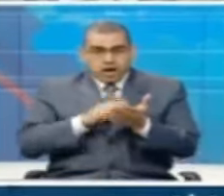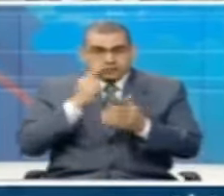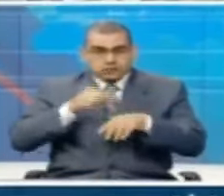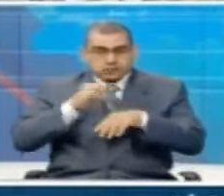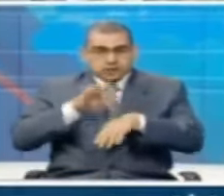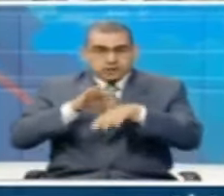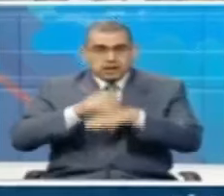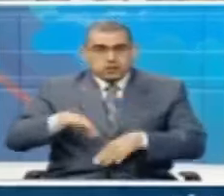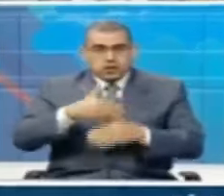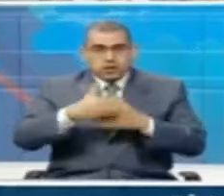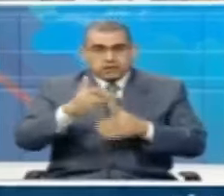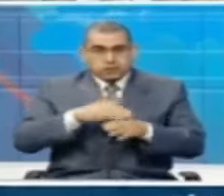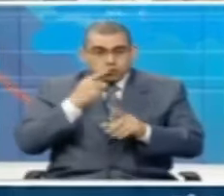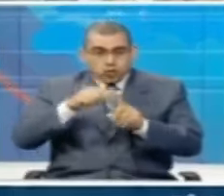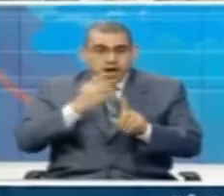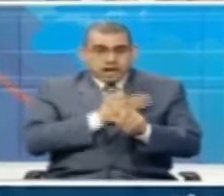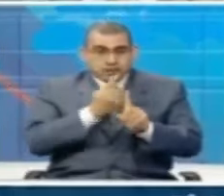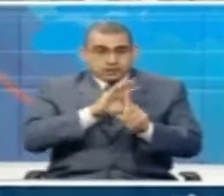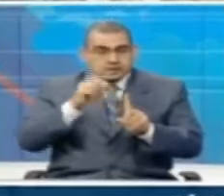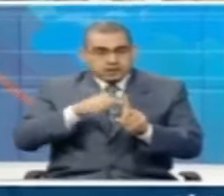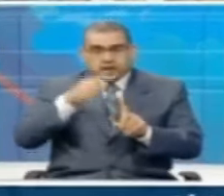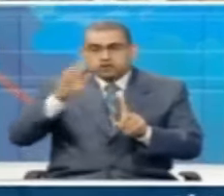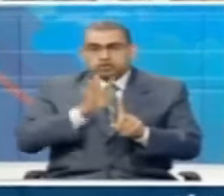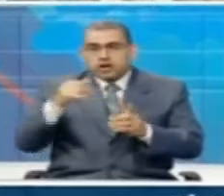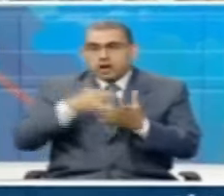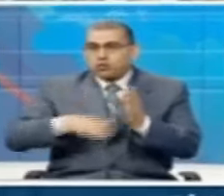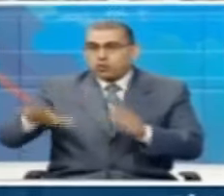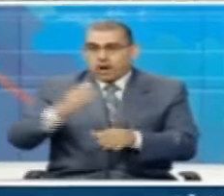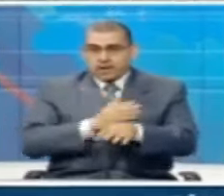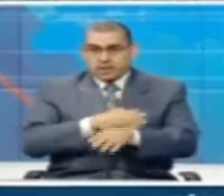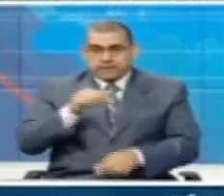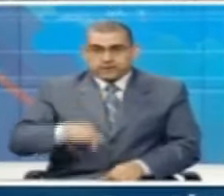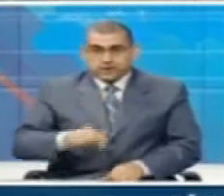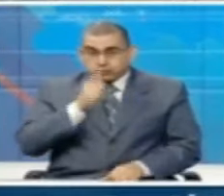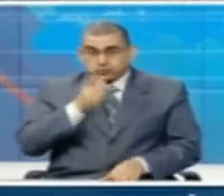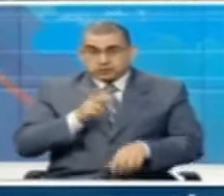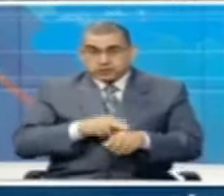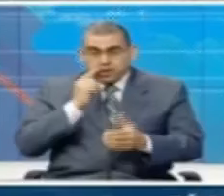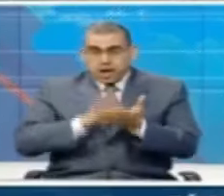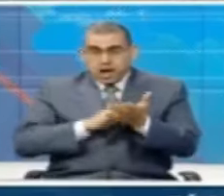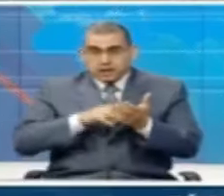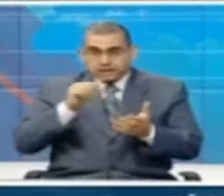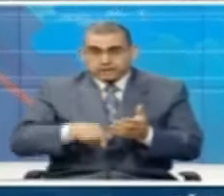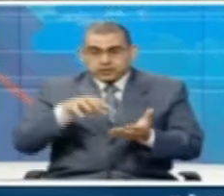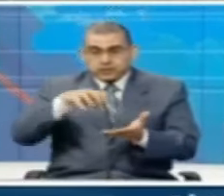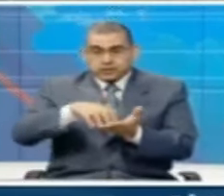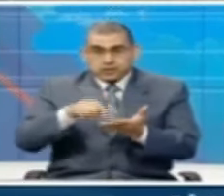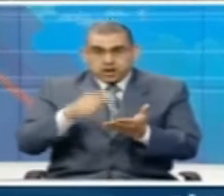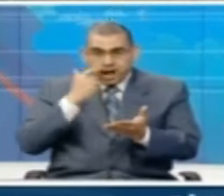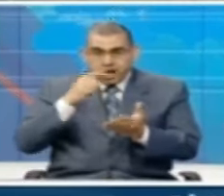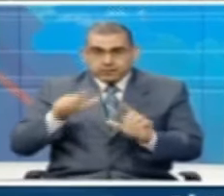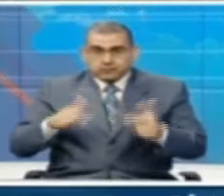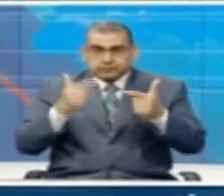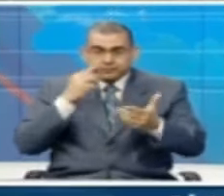كارثة للمدنيين ليس في غزة فحسب بل في أنحاء الشرق الأوسط، كما حذر من أن المنطقة قد تشهد